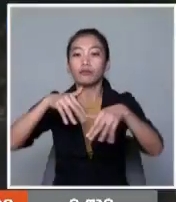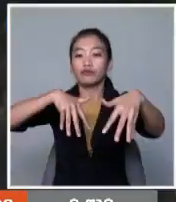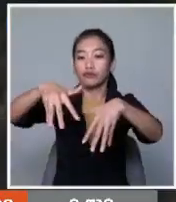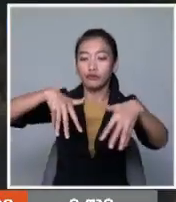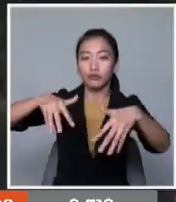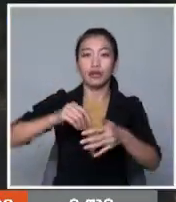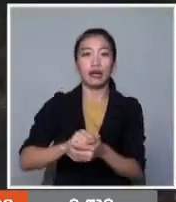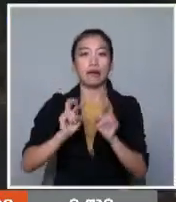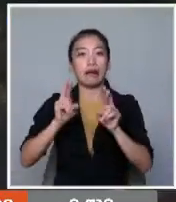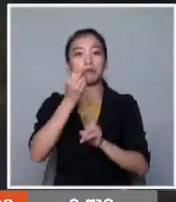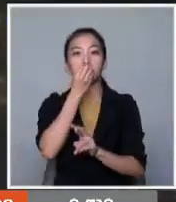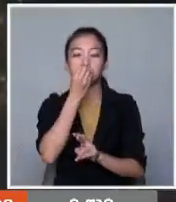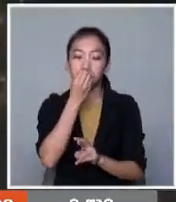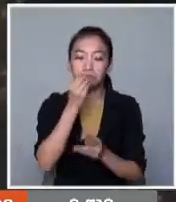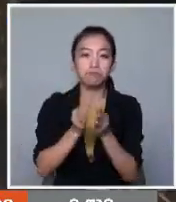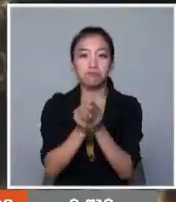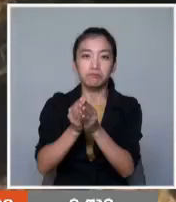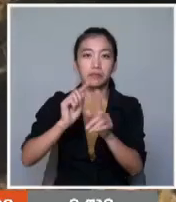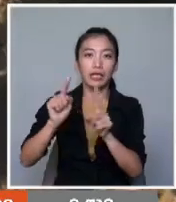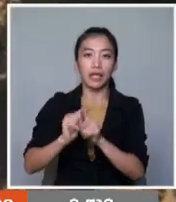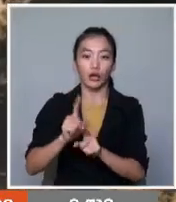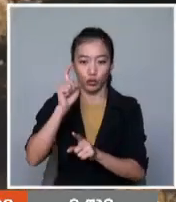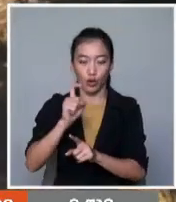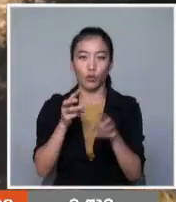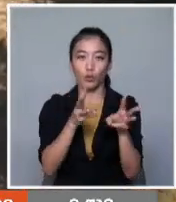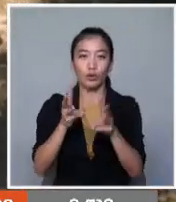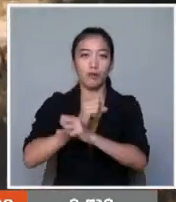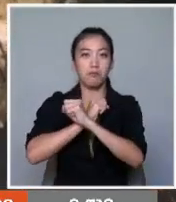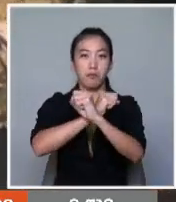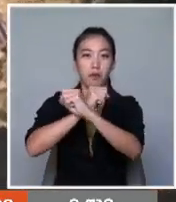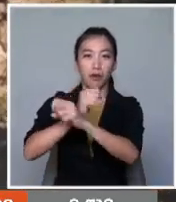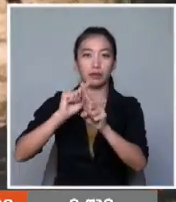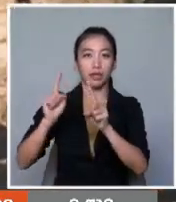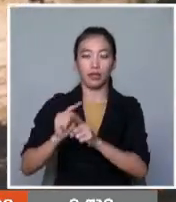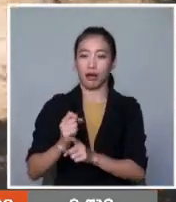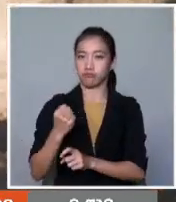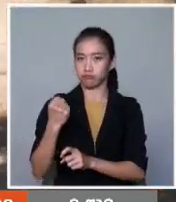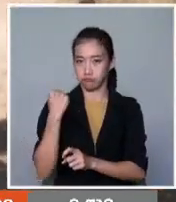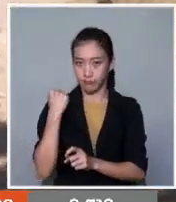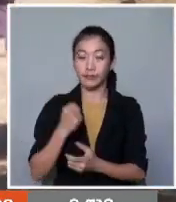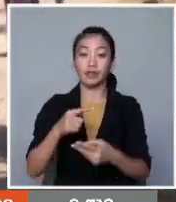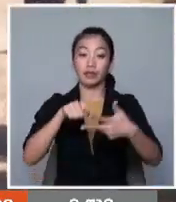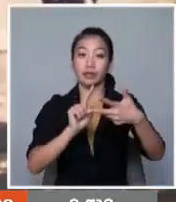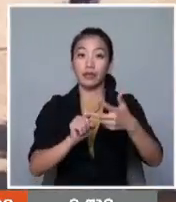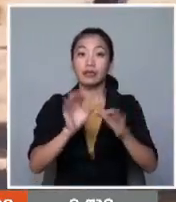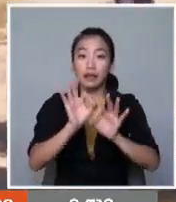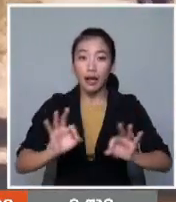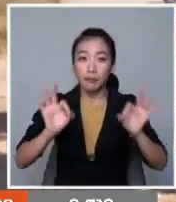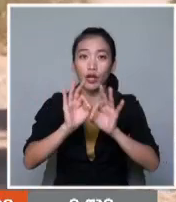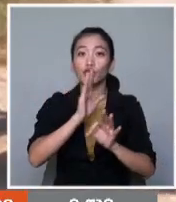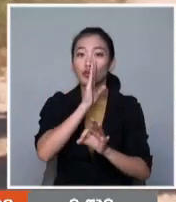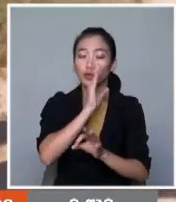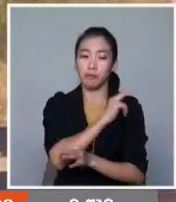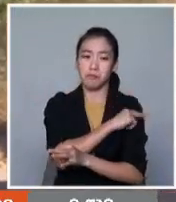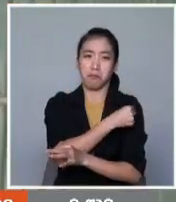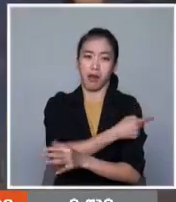ตามมาตรการป้องกันอย่างเคร่งครัดนะคะรวมไปถึงอีกเรื่องนึงก็คือเรื่องของการให้ข้อมูลกับทางเจ้าหน้าที่บุคลากรทางการแพทย์ที่